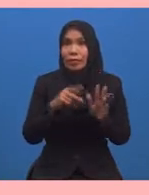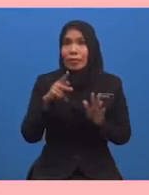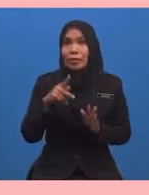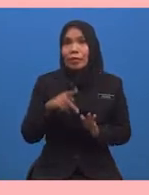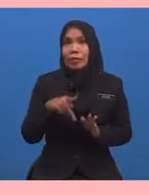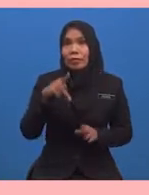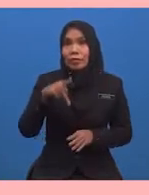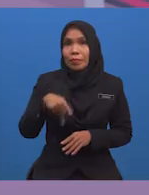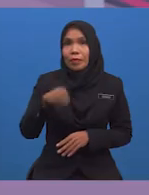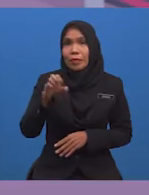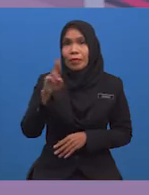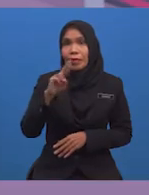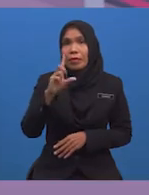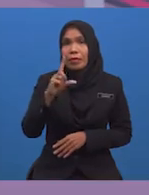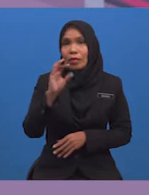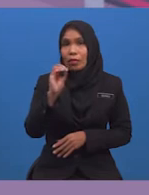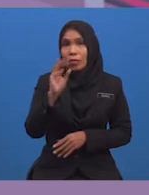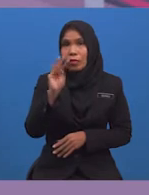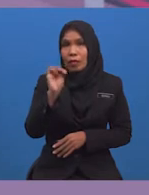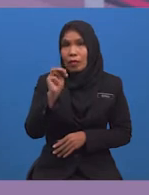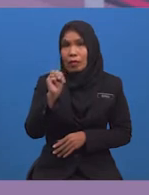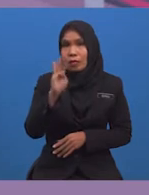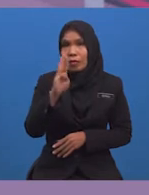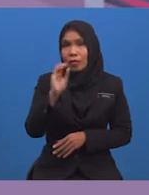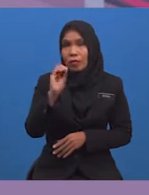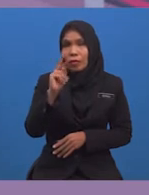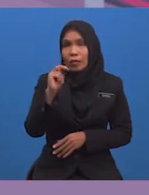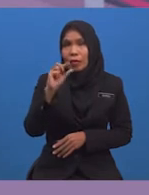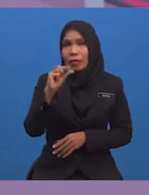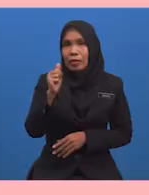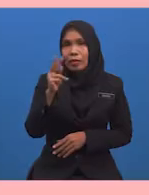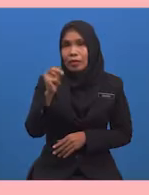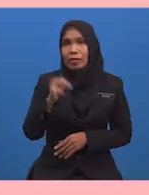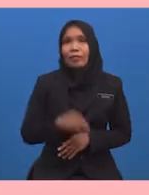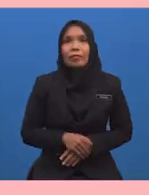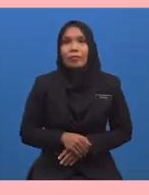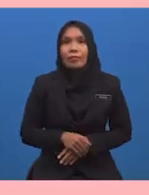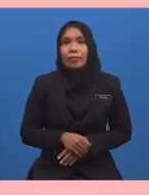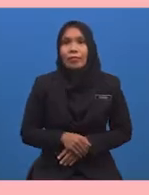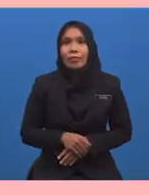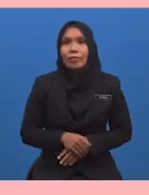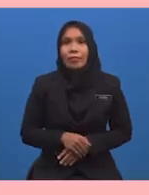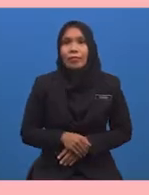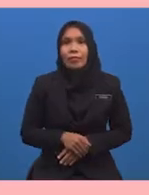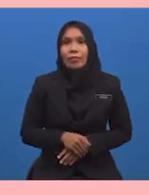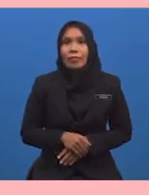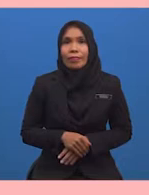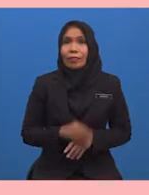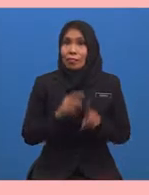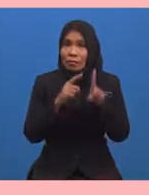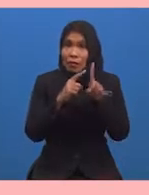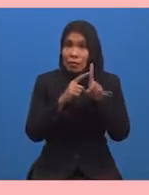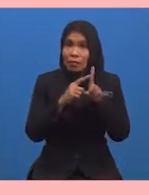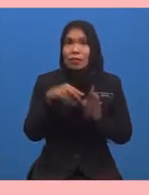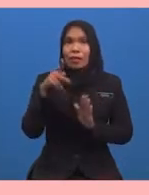pelabuhan. Kepentingan pinggir laut yang pertama ialah untuk kegiatan perikanan.